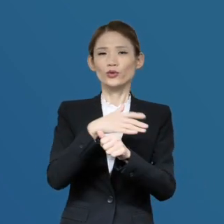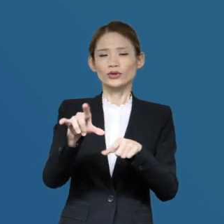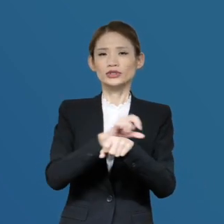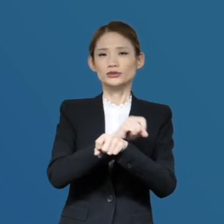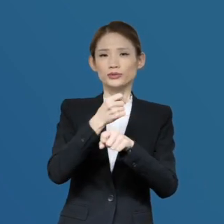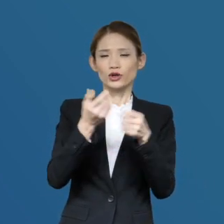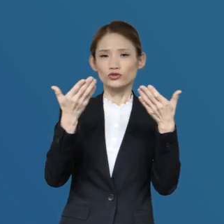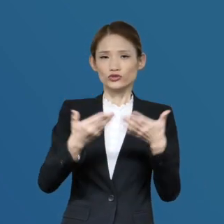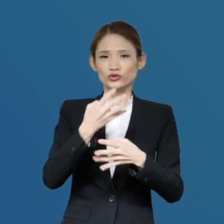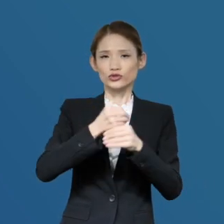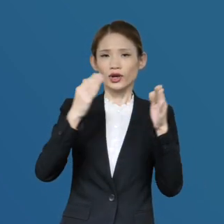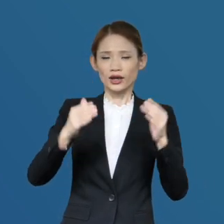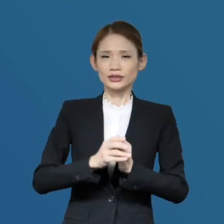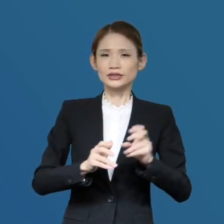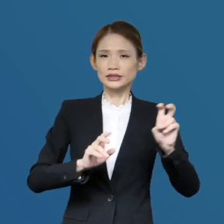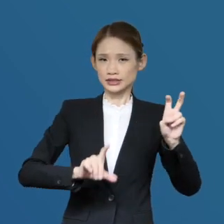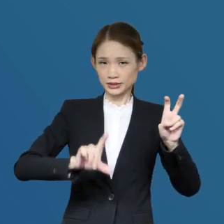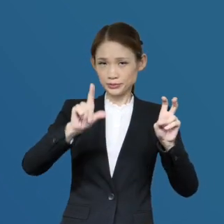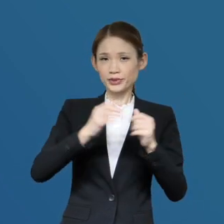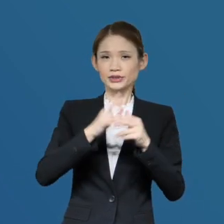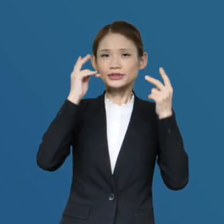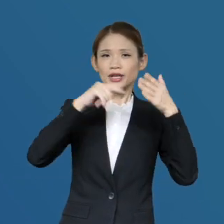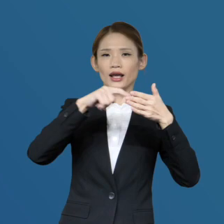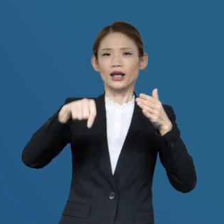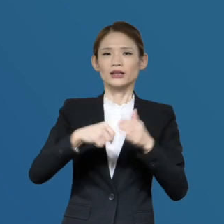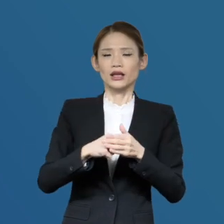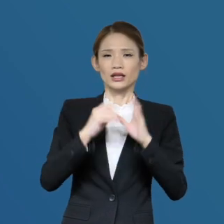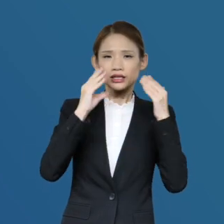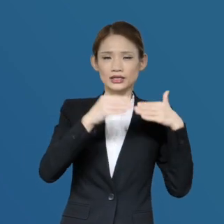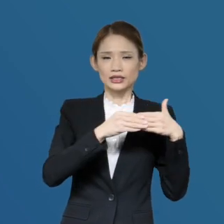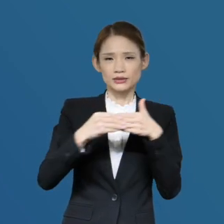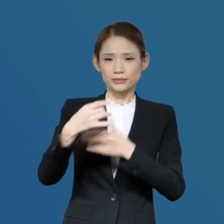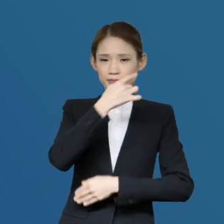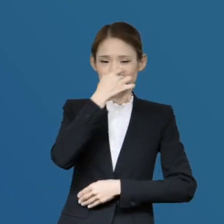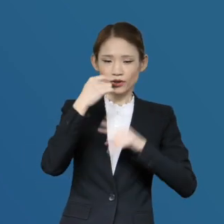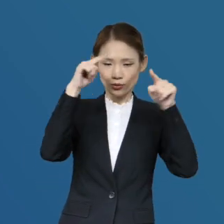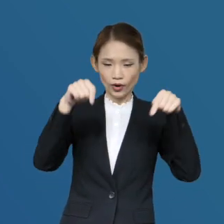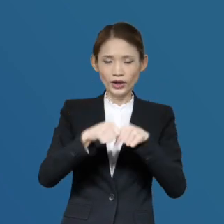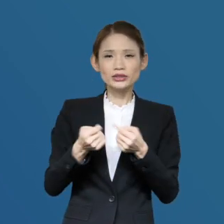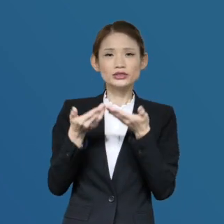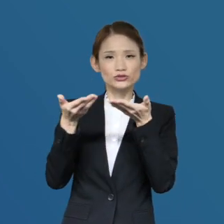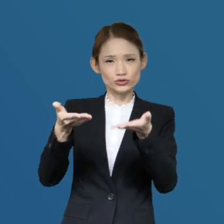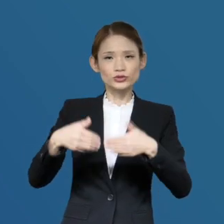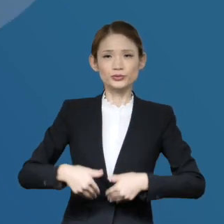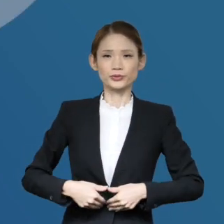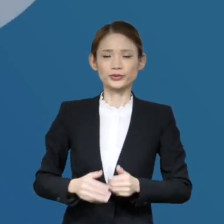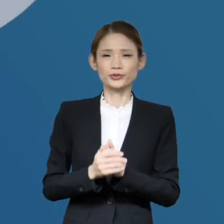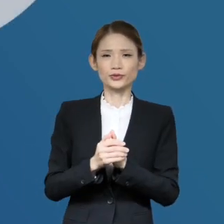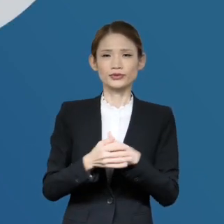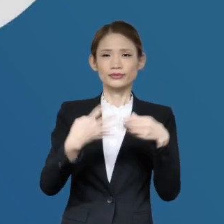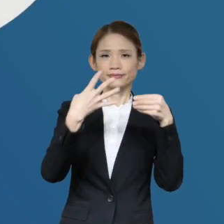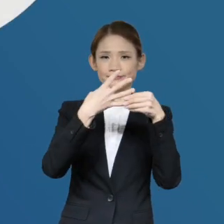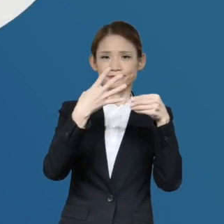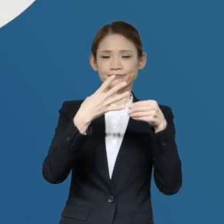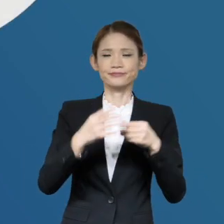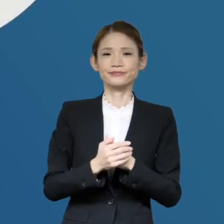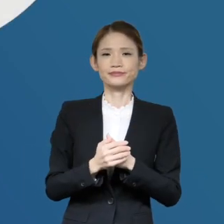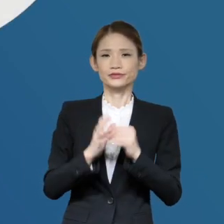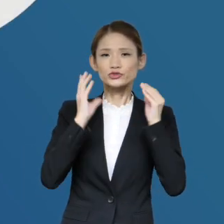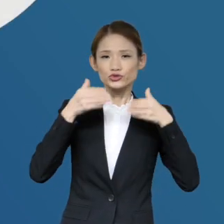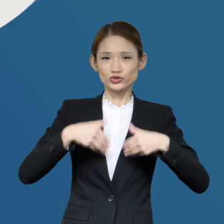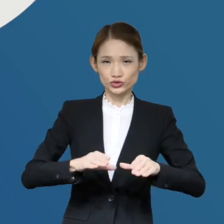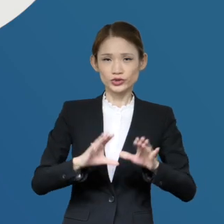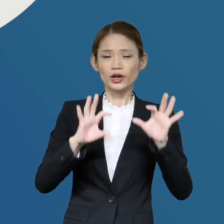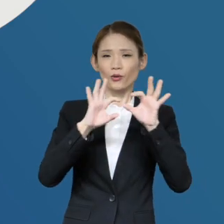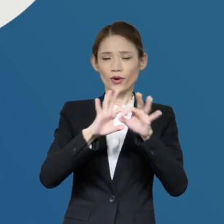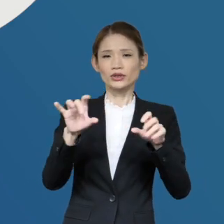특별 휴가 기간은 20일이며 직장에는 입양 확인서를 내야 합니다. 네 번째,